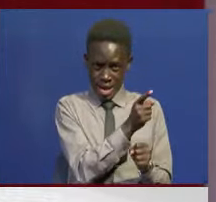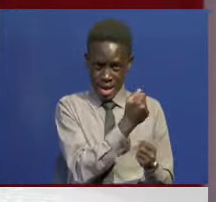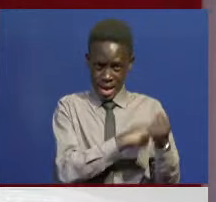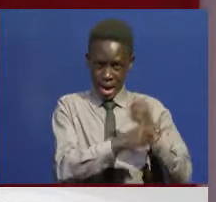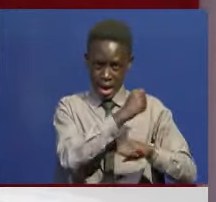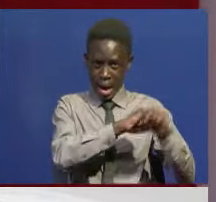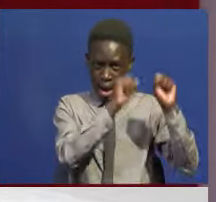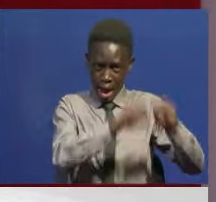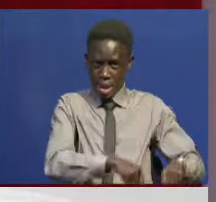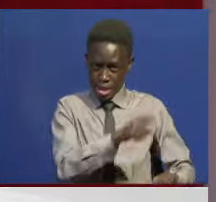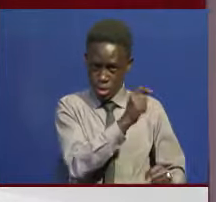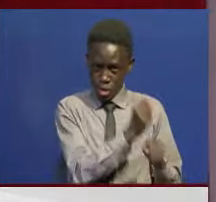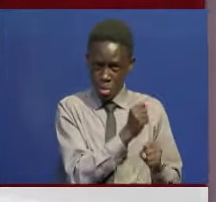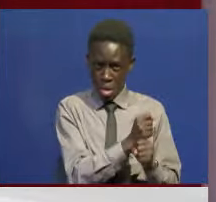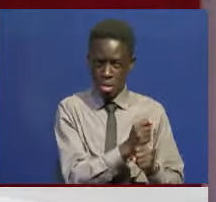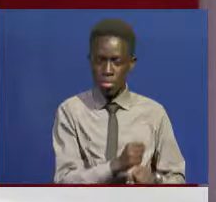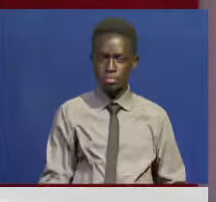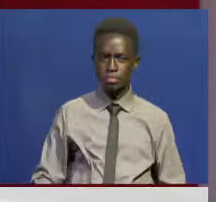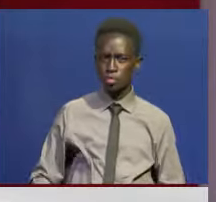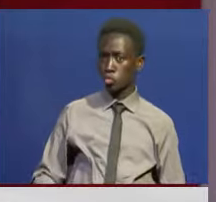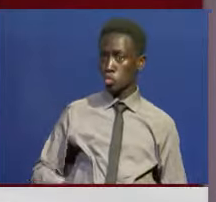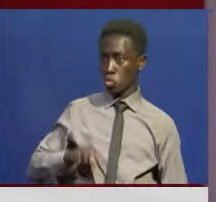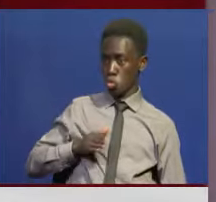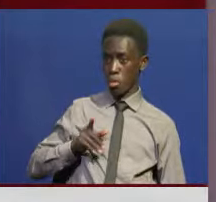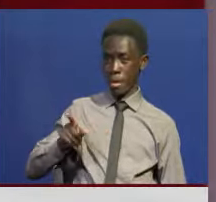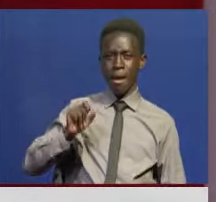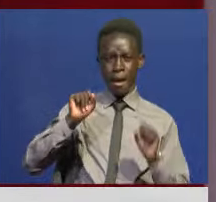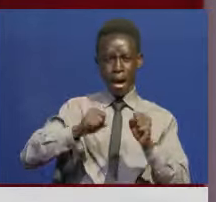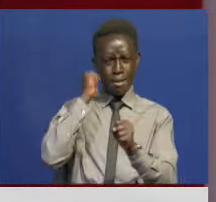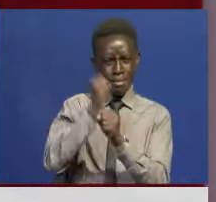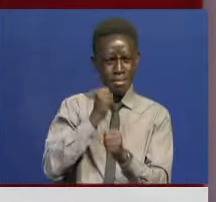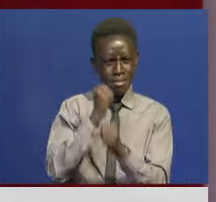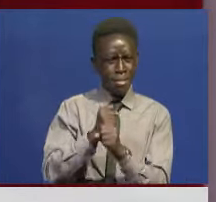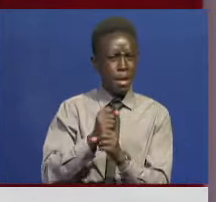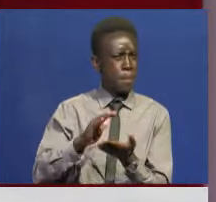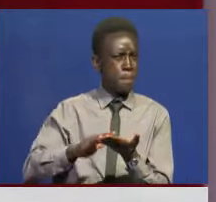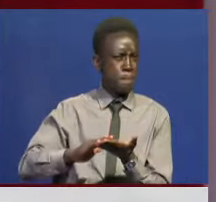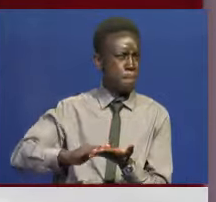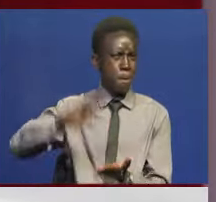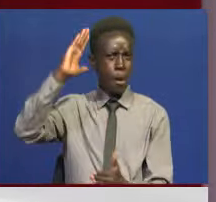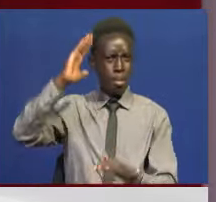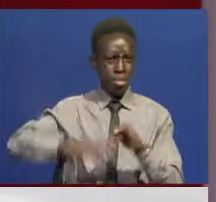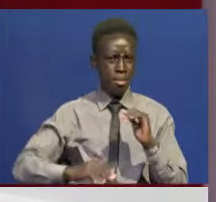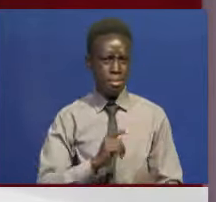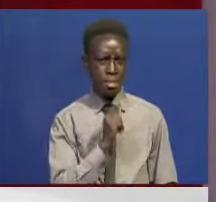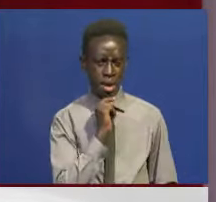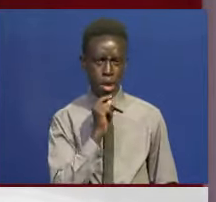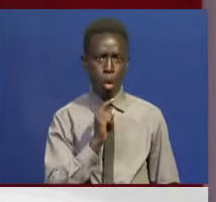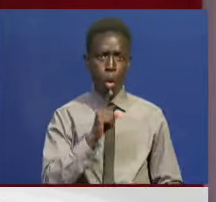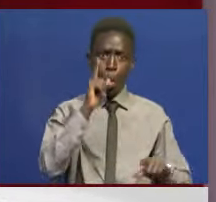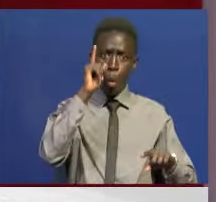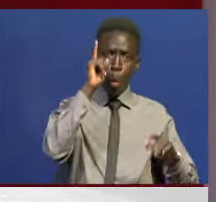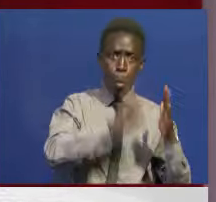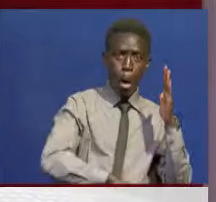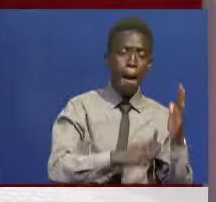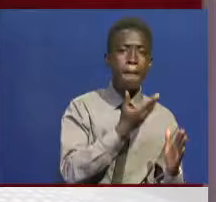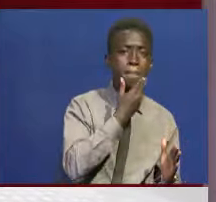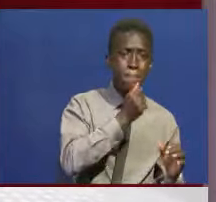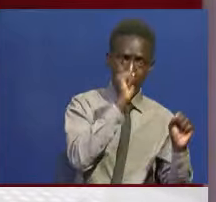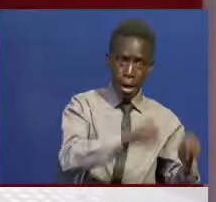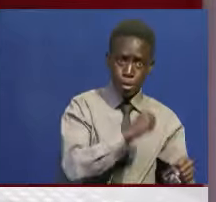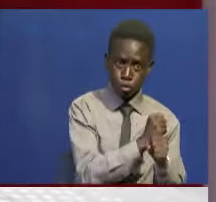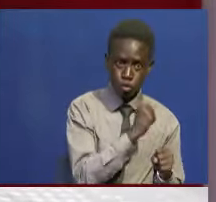mama anaweza kufanya zaidi. What men can do, women can do